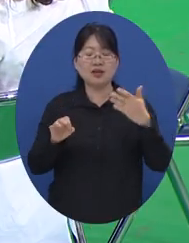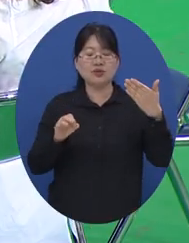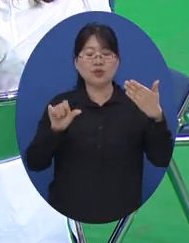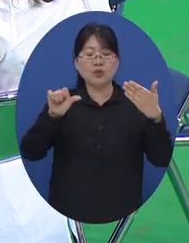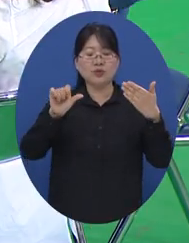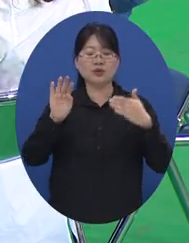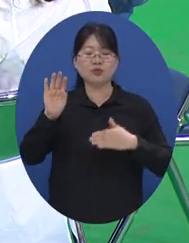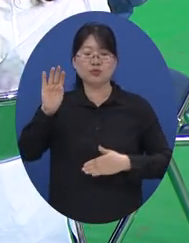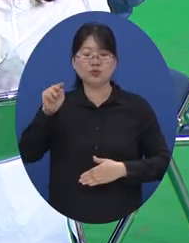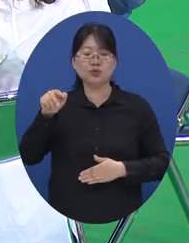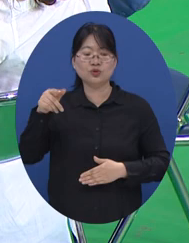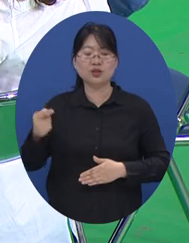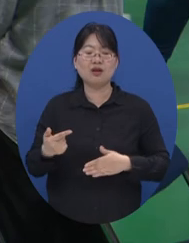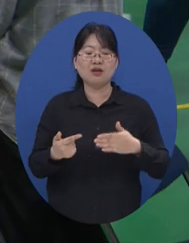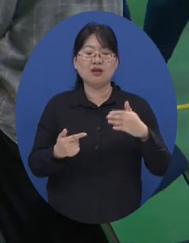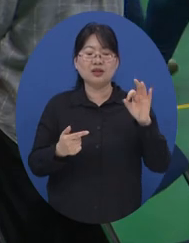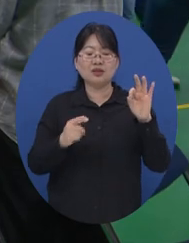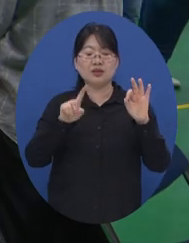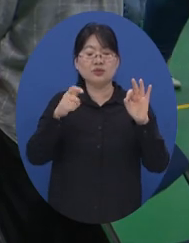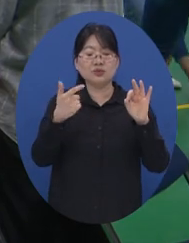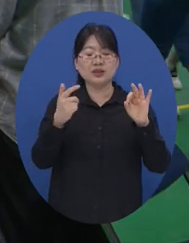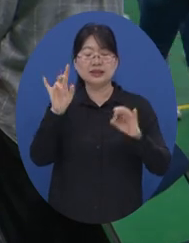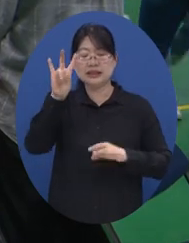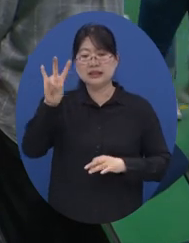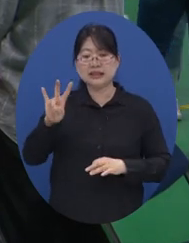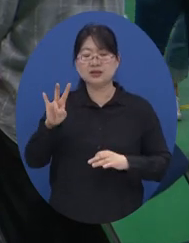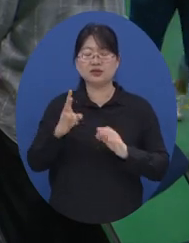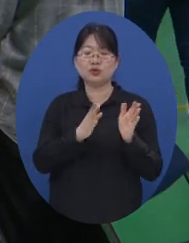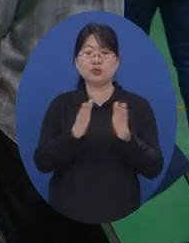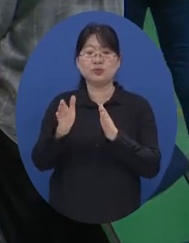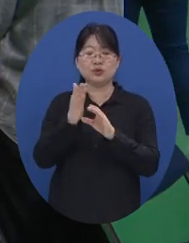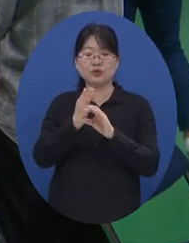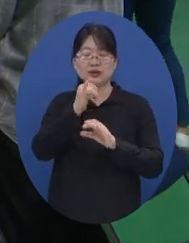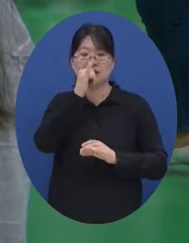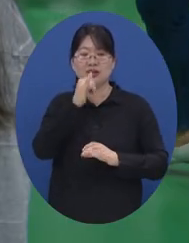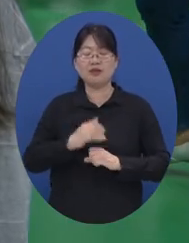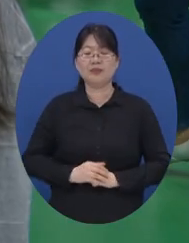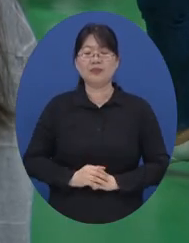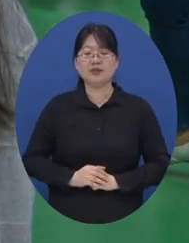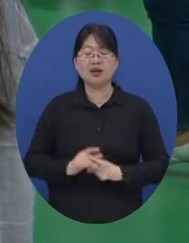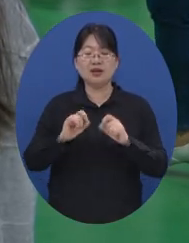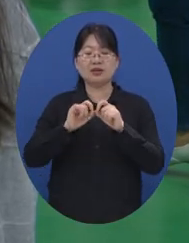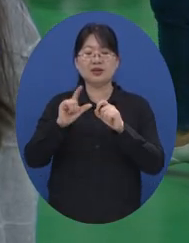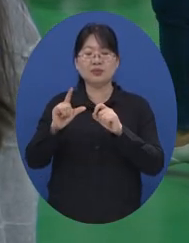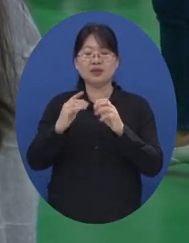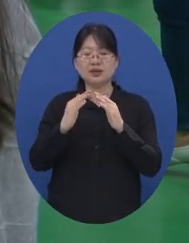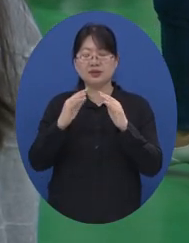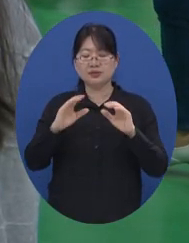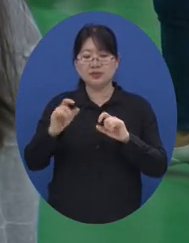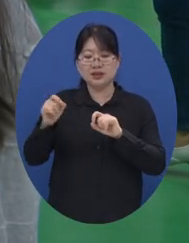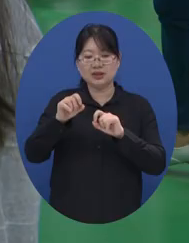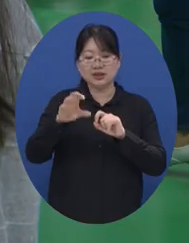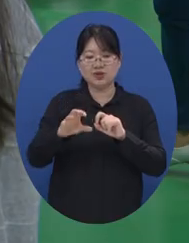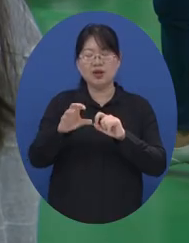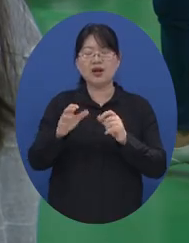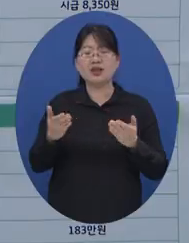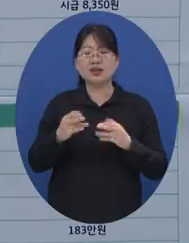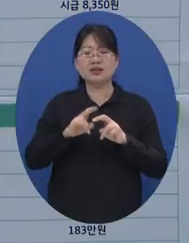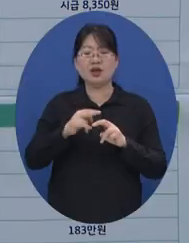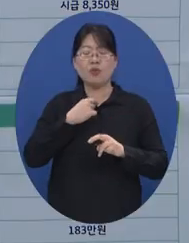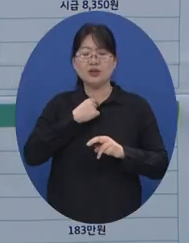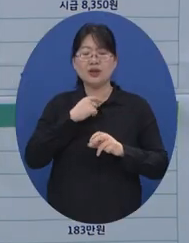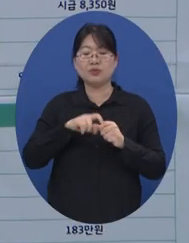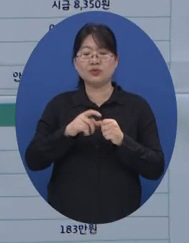부천, 10월 시흥순으로 예정돼 있습니다. 중장년 여성들은 대개 거주지 인근 일자리를 선호하는